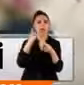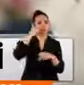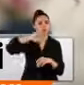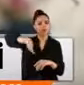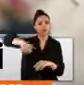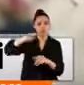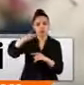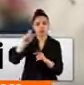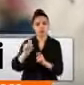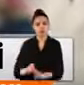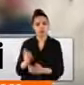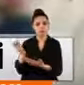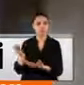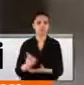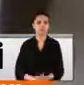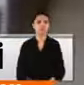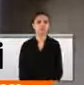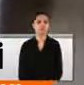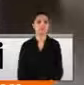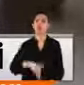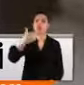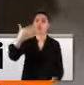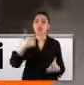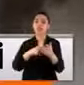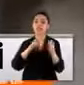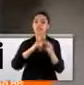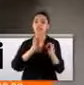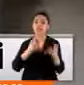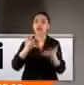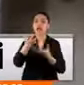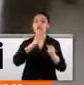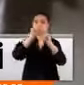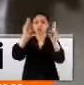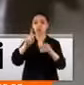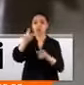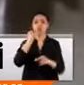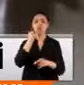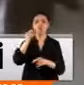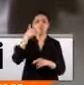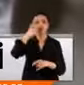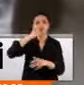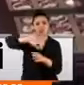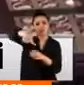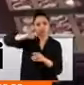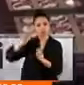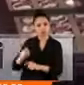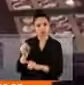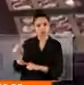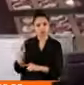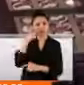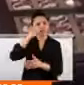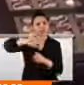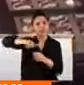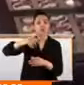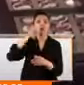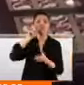çabukluğuyla rafta duran telefonu cebine indirdi. Sonraki hedefi marketti. Bir müşterinin telefonuna uzandı, onu da cebine attı. Telefonlarının